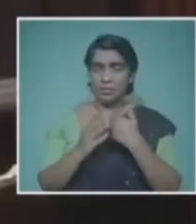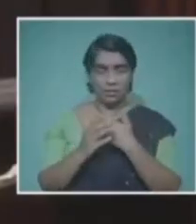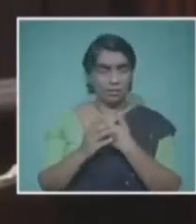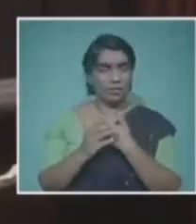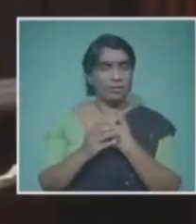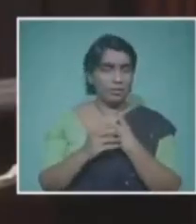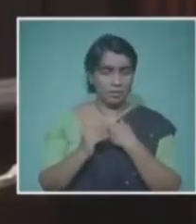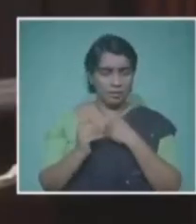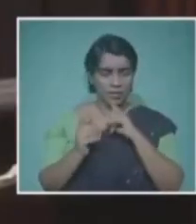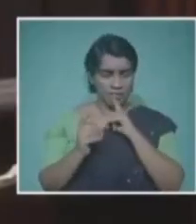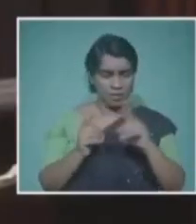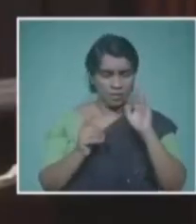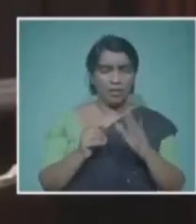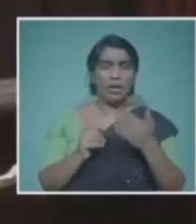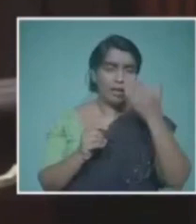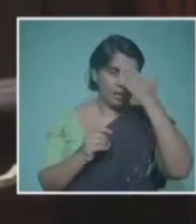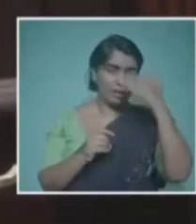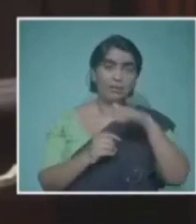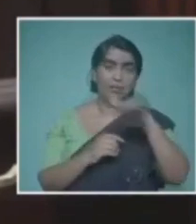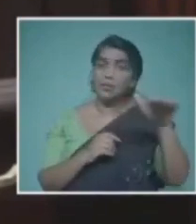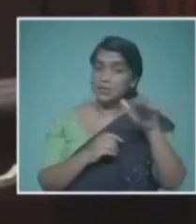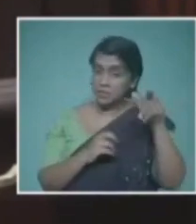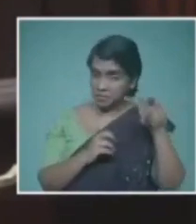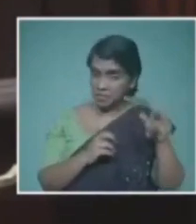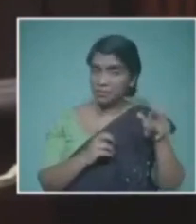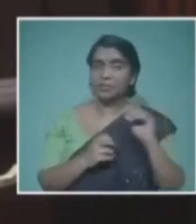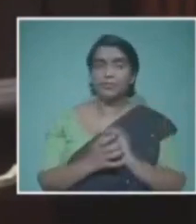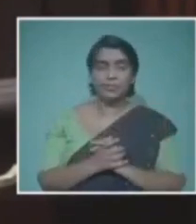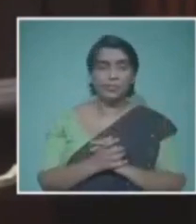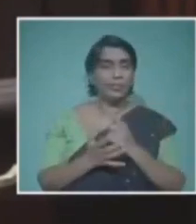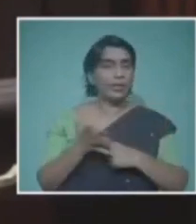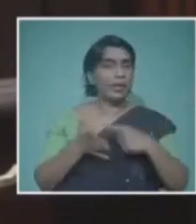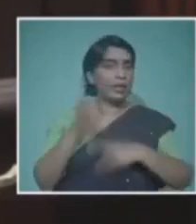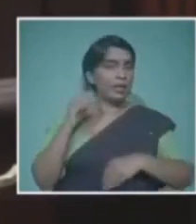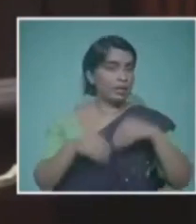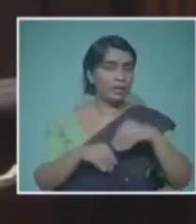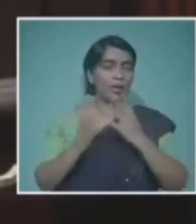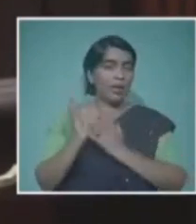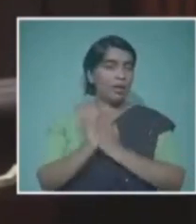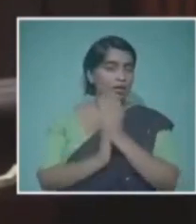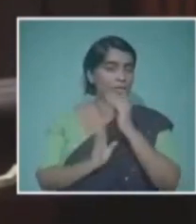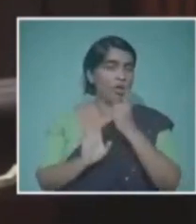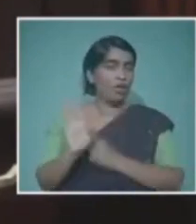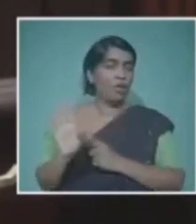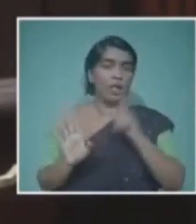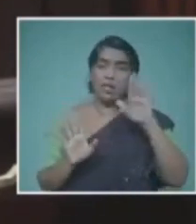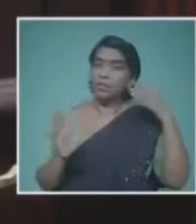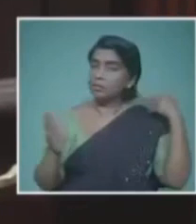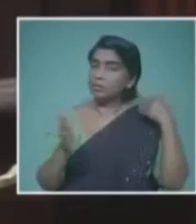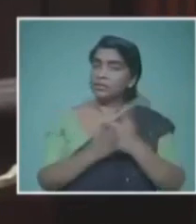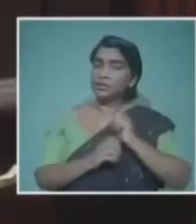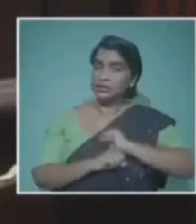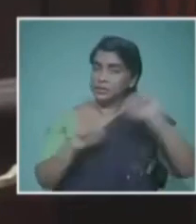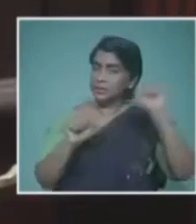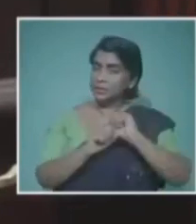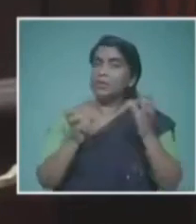மண்ணுக்காகவும் இனத்திற்காகவும் உரிமைகளுக்காகவும் போராடி உயிர் தியாகம் செய்த மாவீரர்களை கார்த்திகை மாதத்தில் நினைவு கூறுகிறேன் என்று தமிழ்